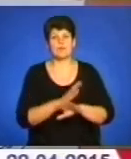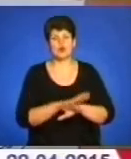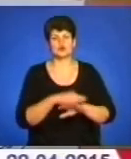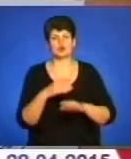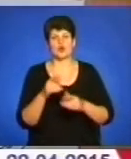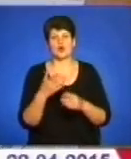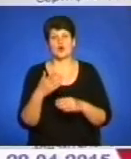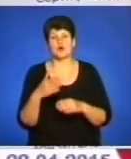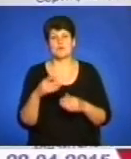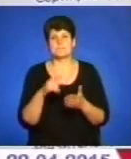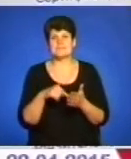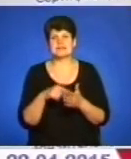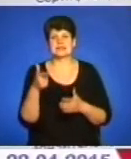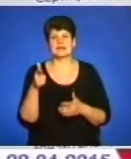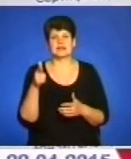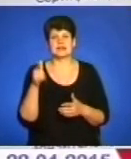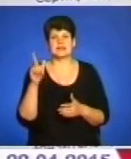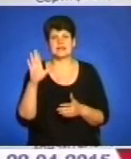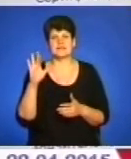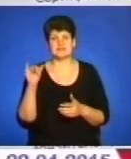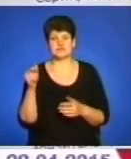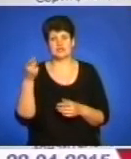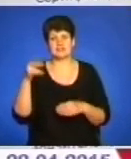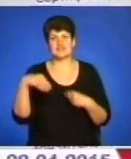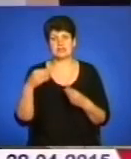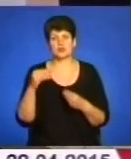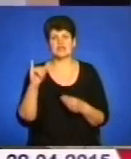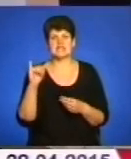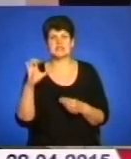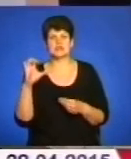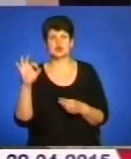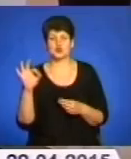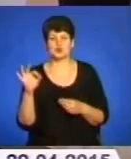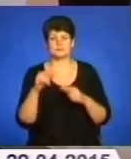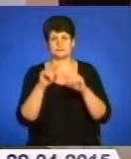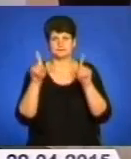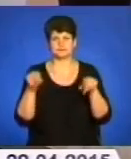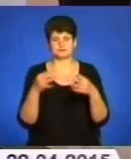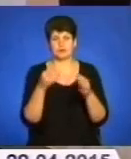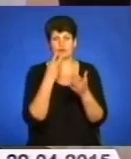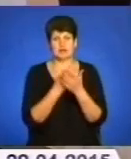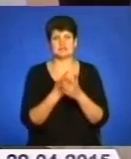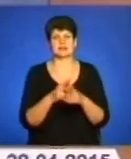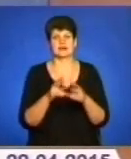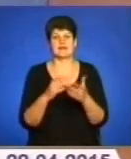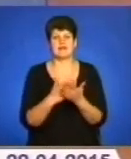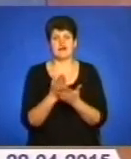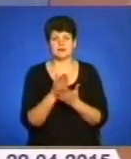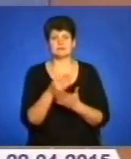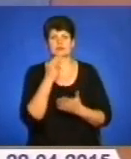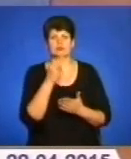Гліввіць. Саме вони видають відомий сертифікат ISO, який засвідчує гарантію якості продукції в ЄС.